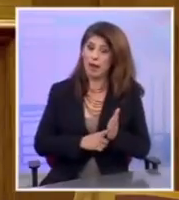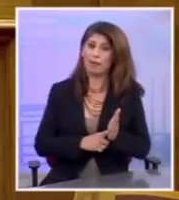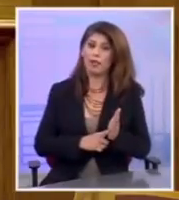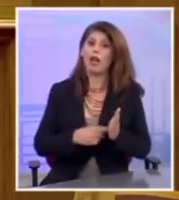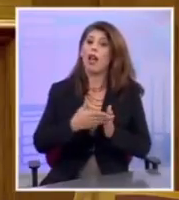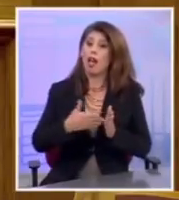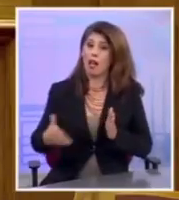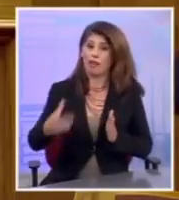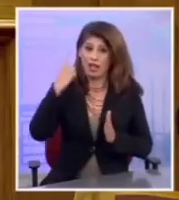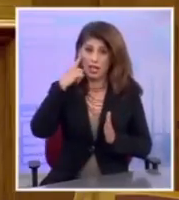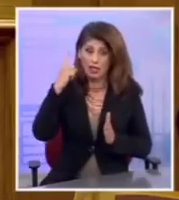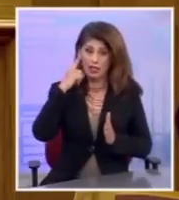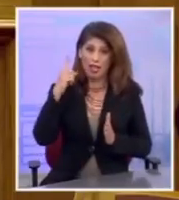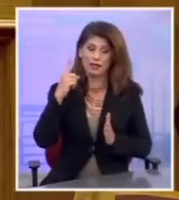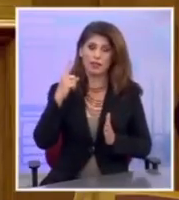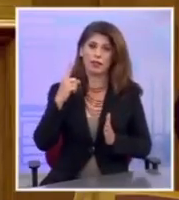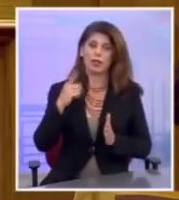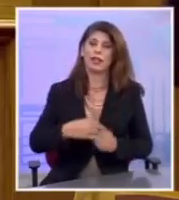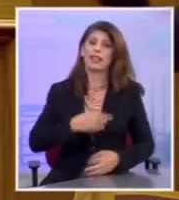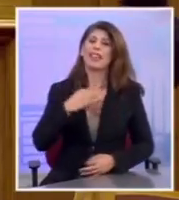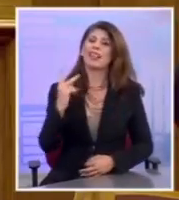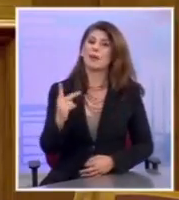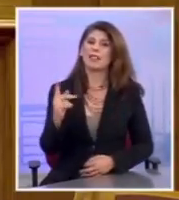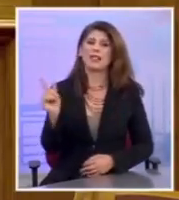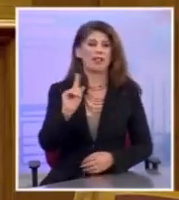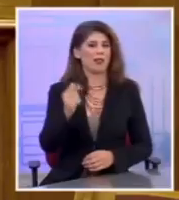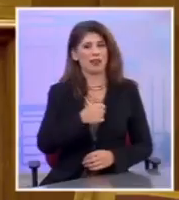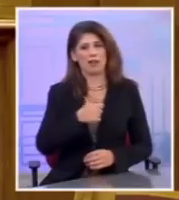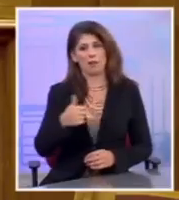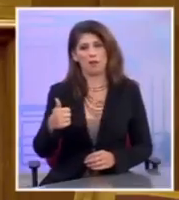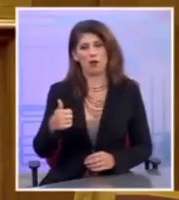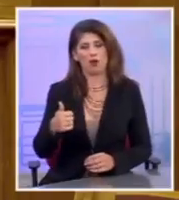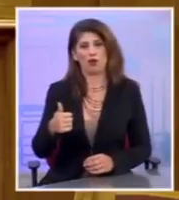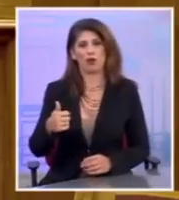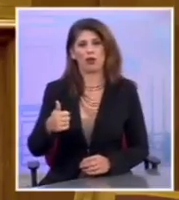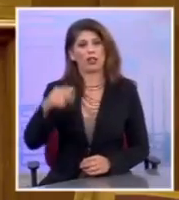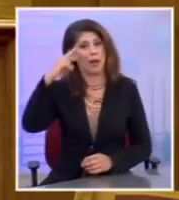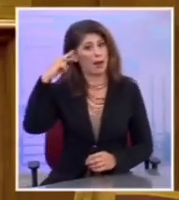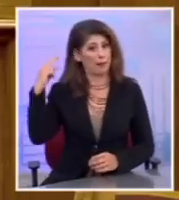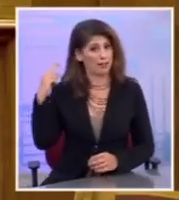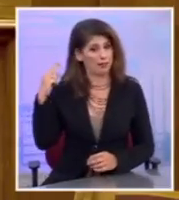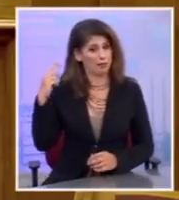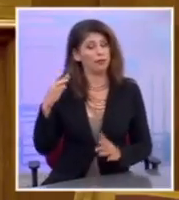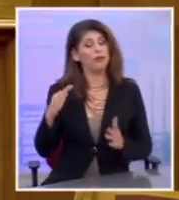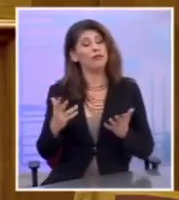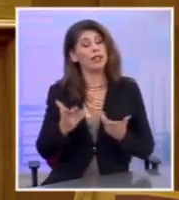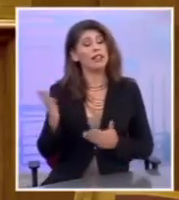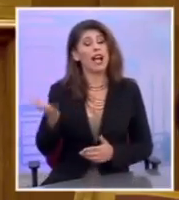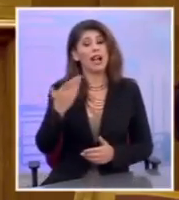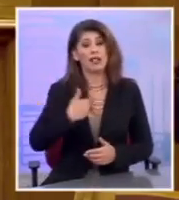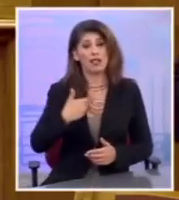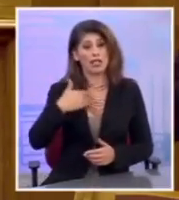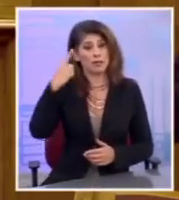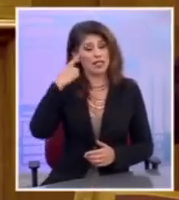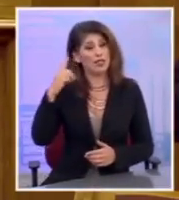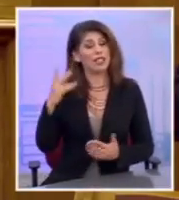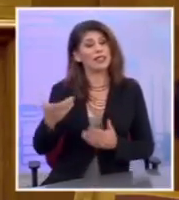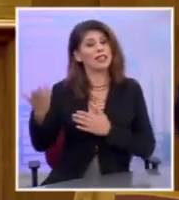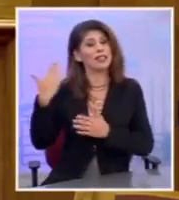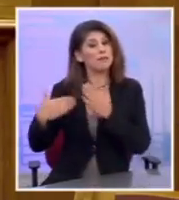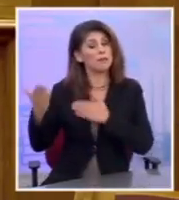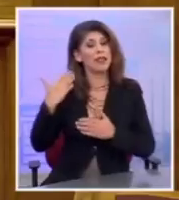οι ιδέες να μην είναι, κύριε Κρεμαστίνε, μόνο για τα πανεπιστήμια, γιατί αν οι δικές μας ιδέες ή της παλιάς